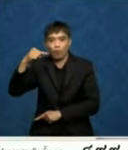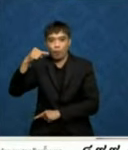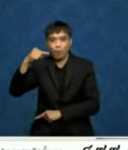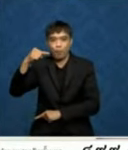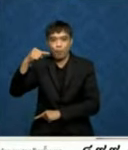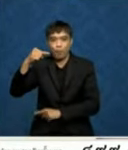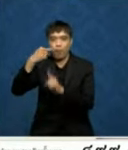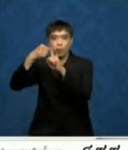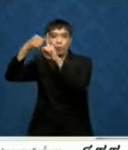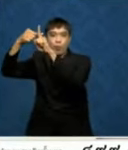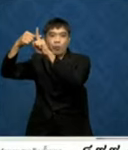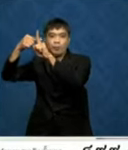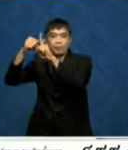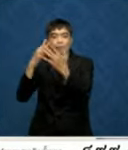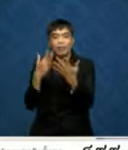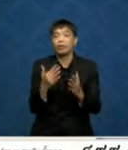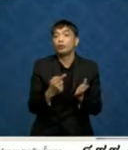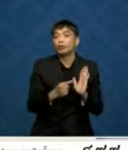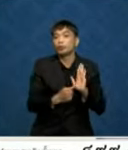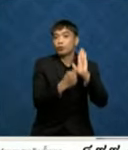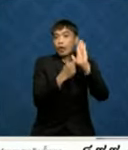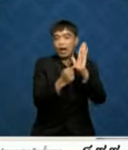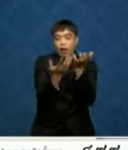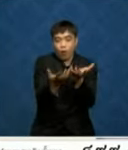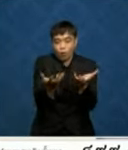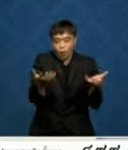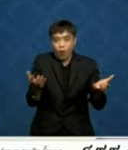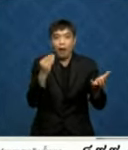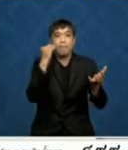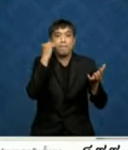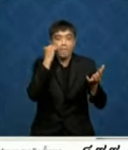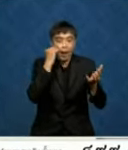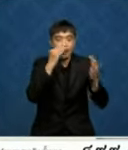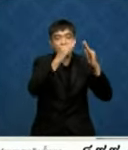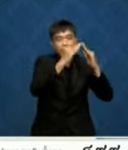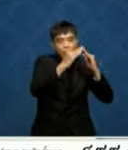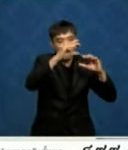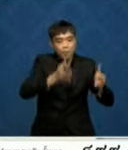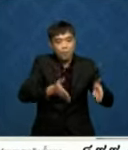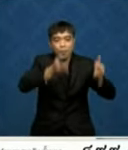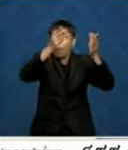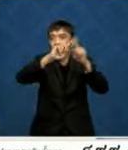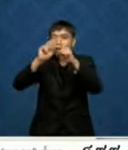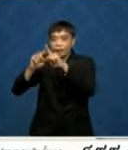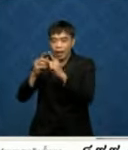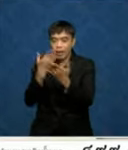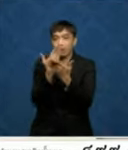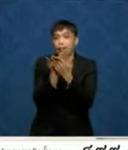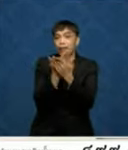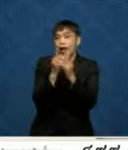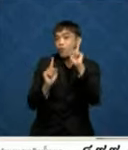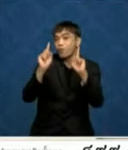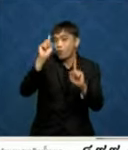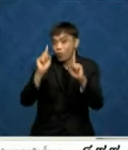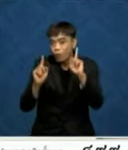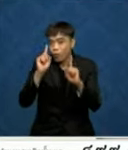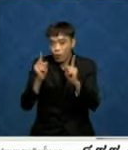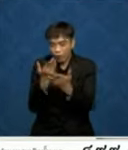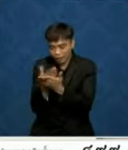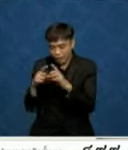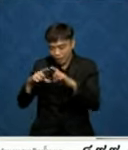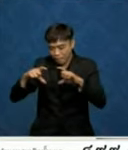าทรัพย์สินไม่ว่าจะเป็นอสังหาริมทรัพย์หุ้นพันธบัตรและอื่นๆจะไม่ขยับปรับตัวขึ้นเพราะขาด